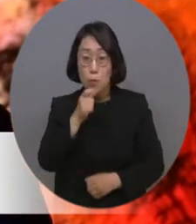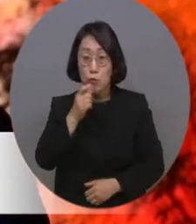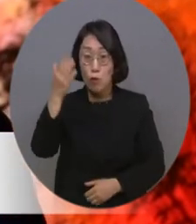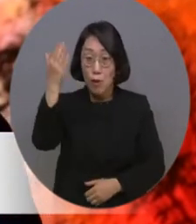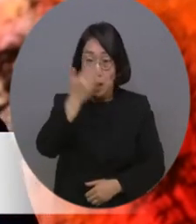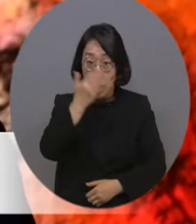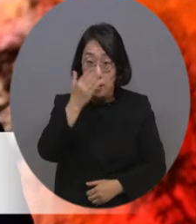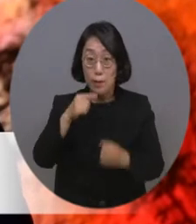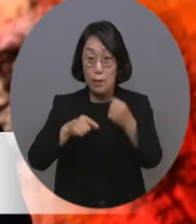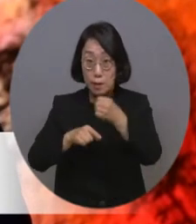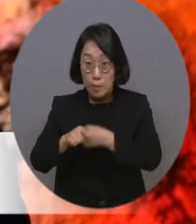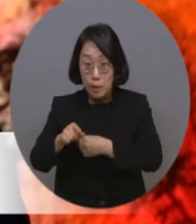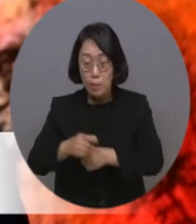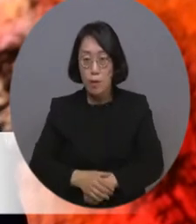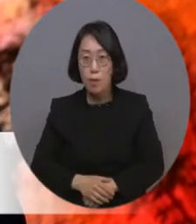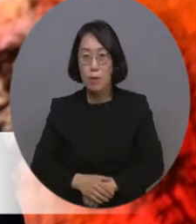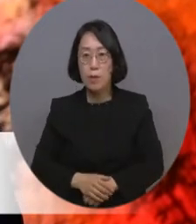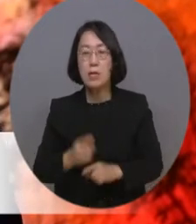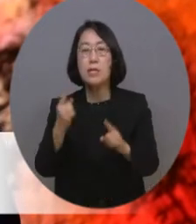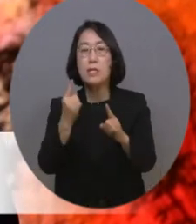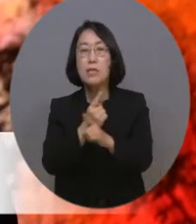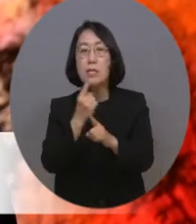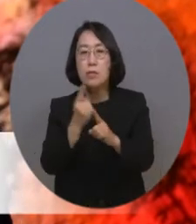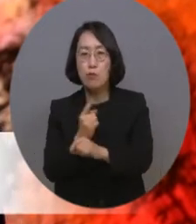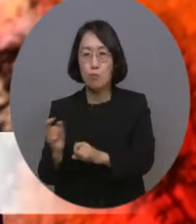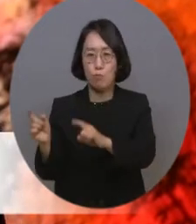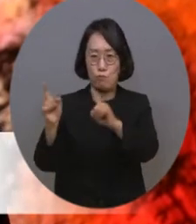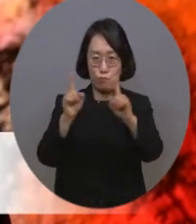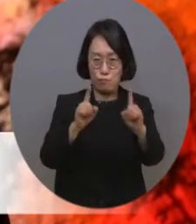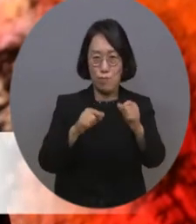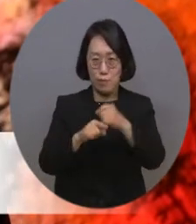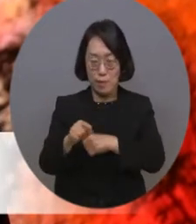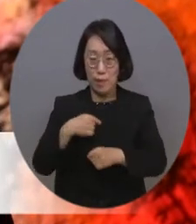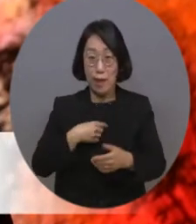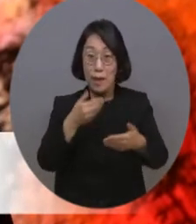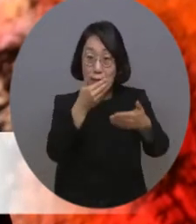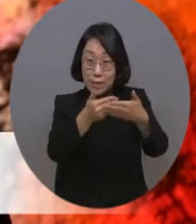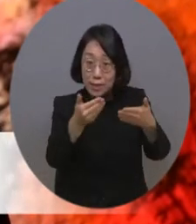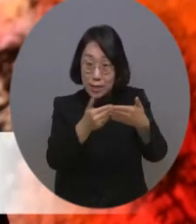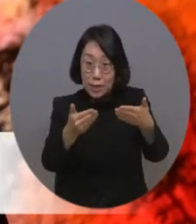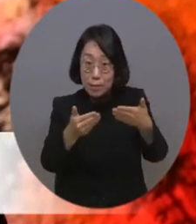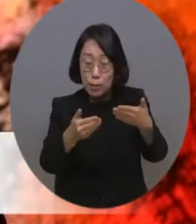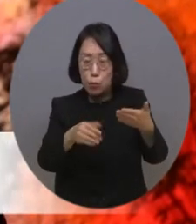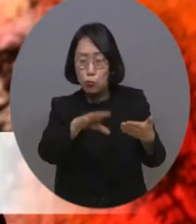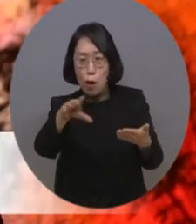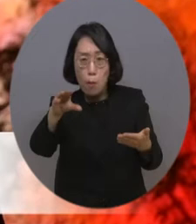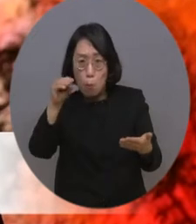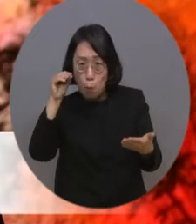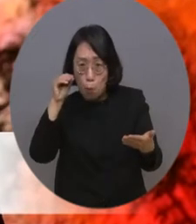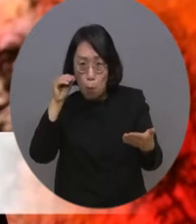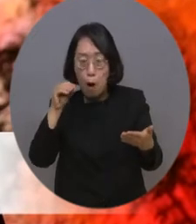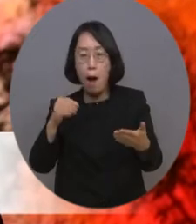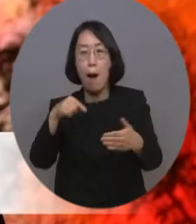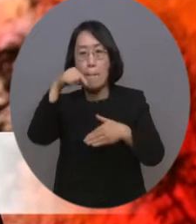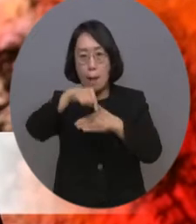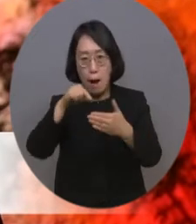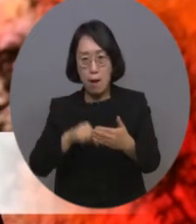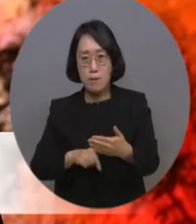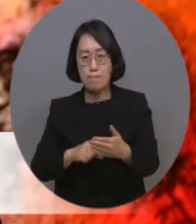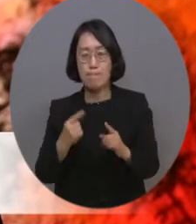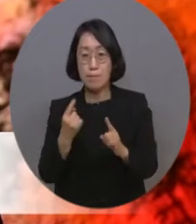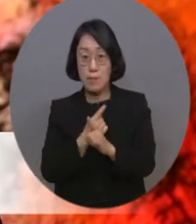정화시킨다라는 것은 치유하는 것인데 저희가 그린 갈대 그림을 누군가가 보고 마음의 치유가